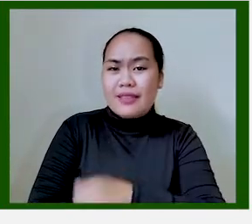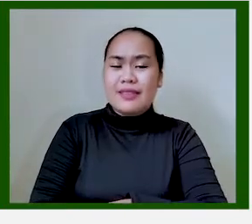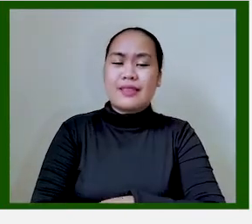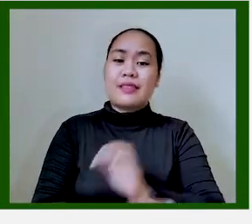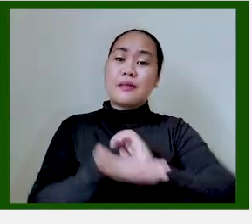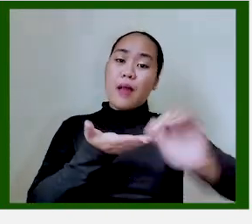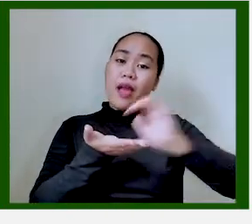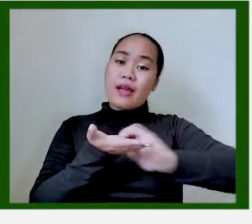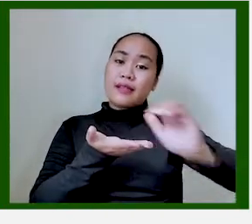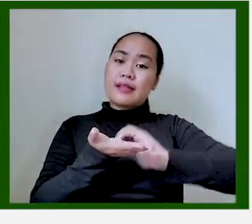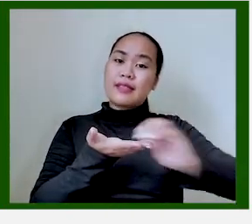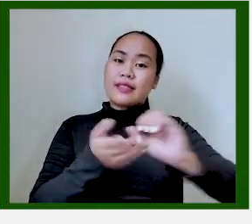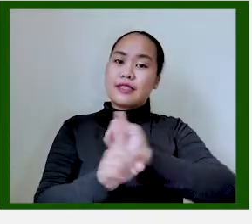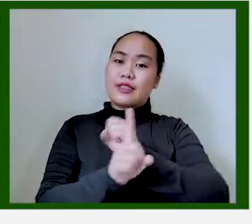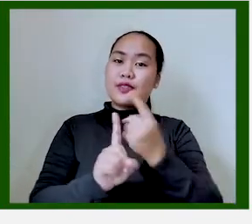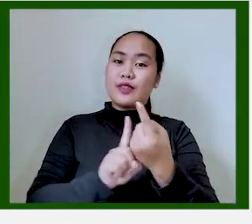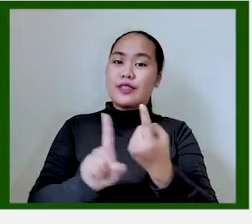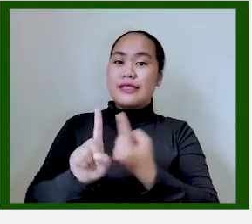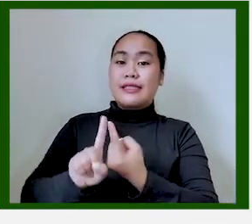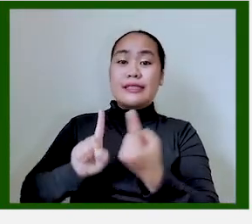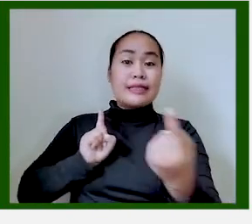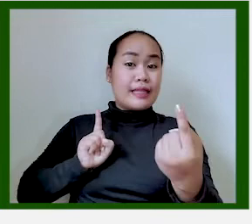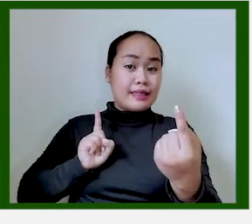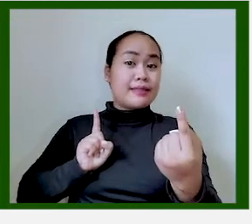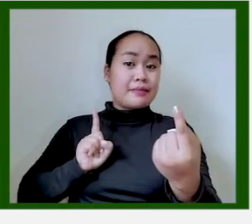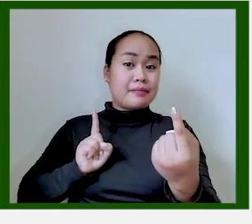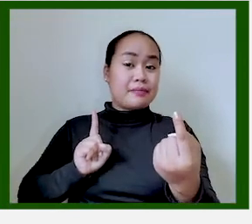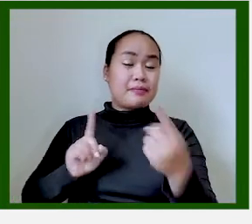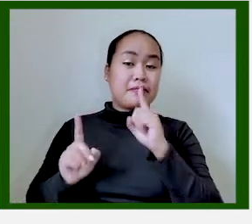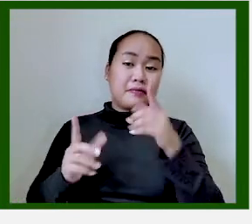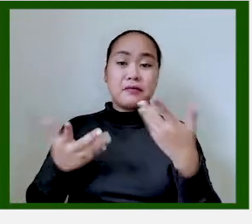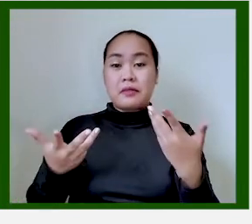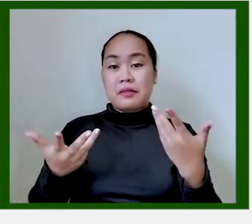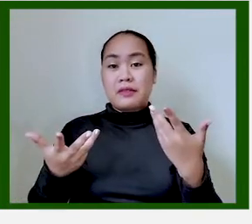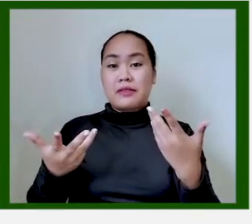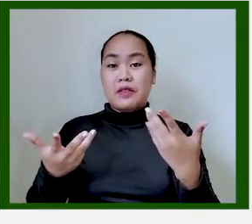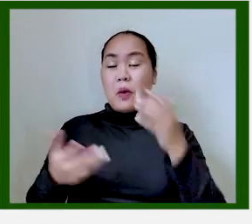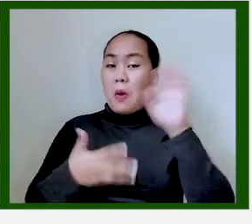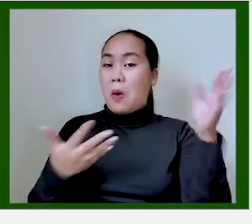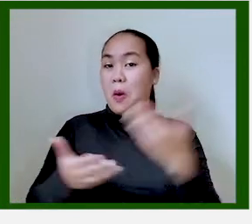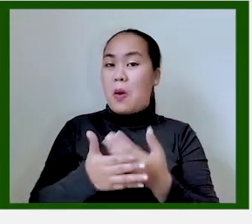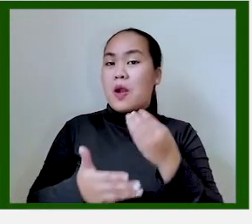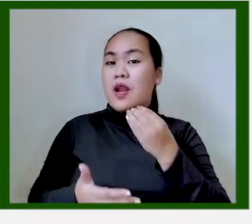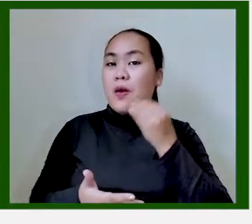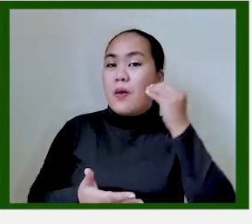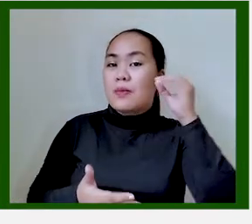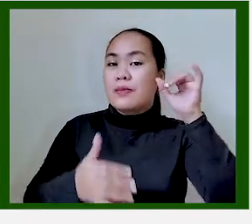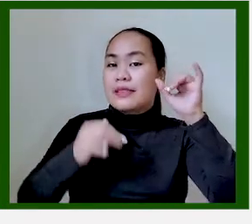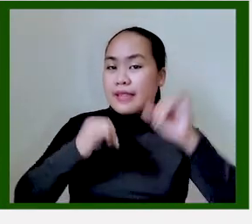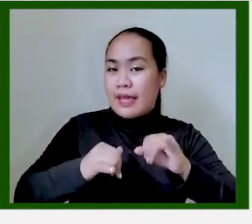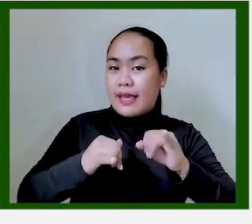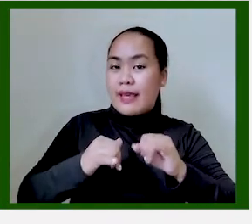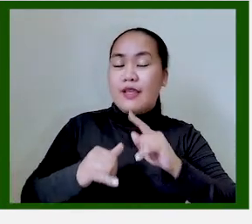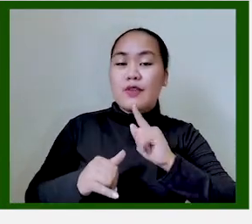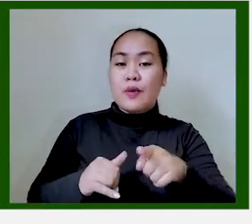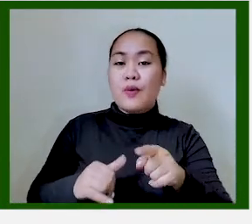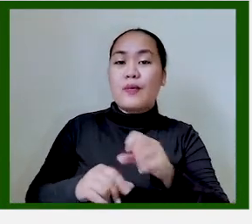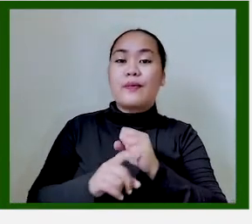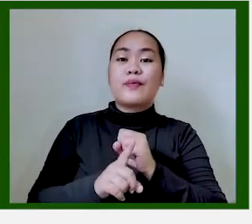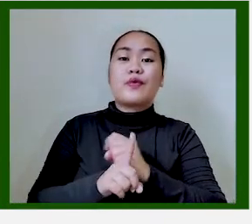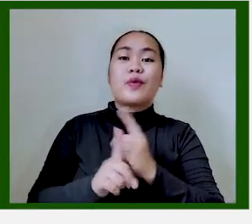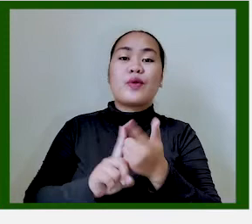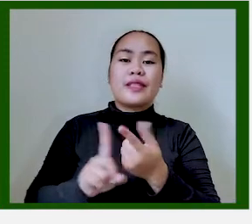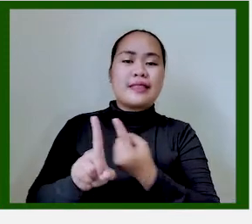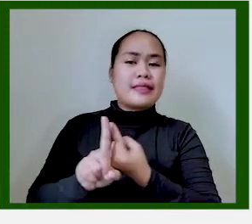distancing, ano, well, lahat naman halos stay home. So talagang social distancing to the max po tayo muna